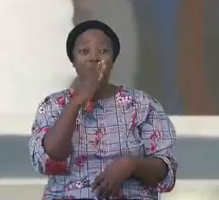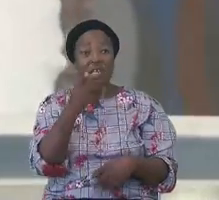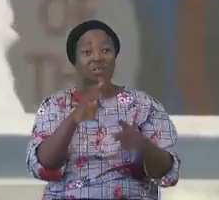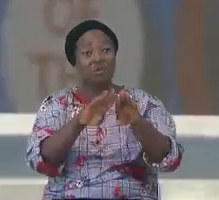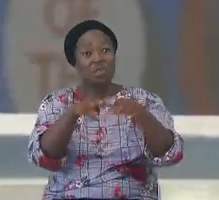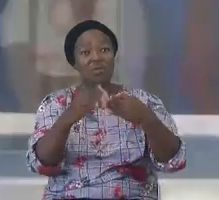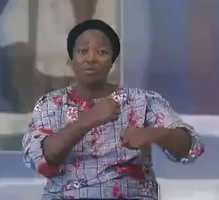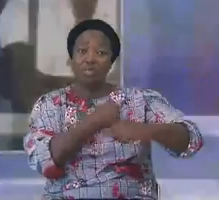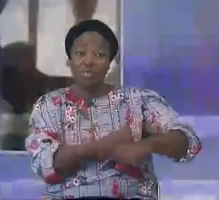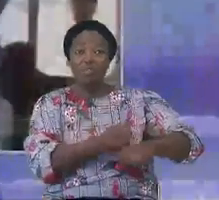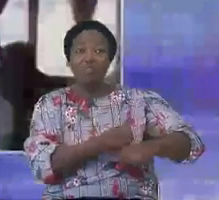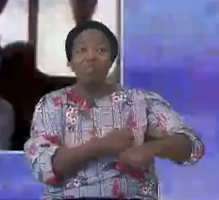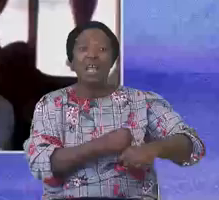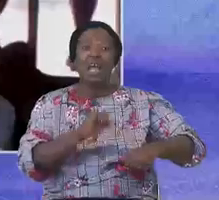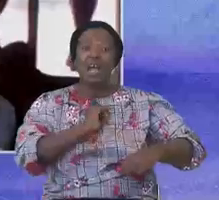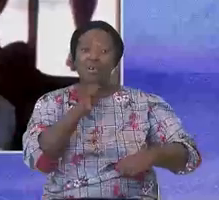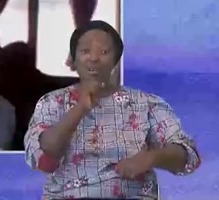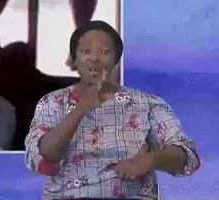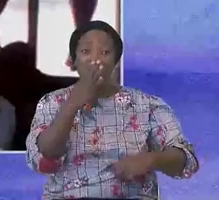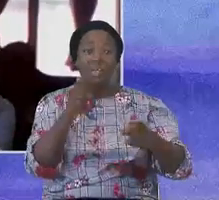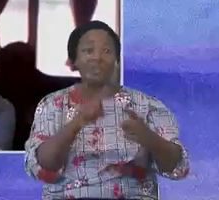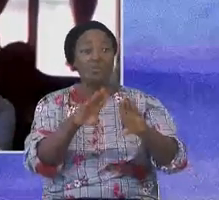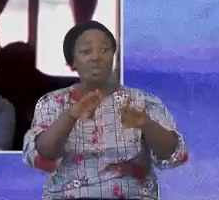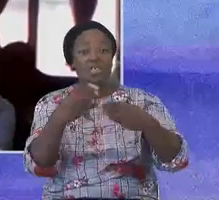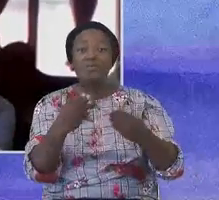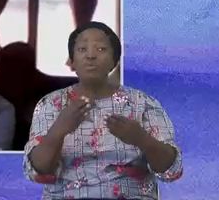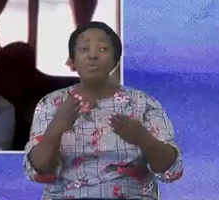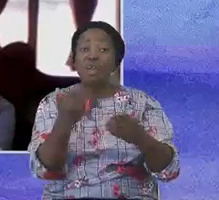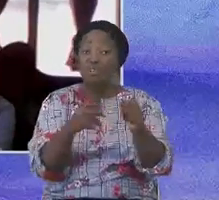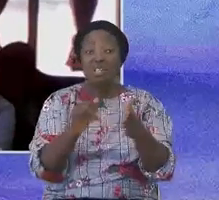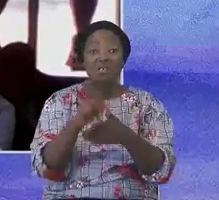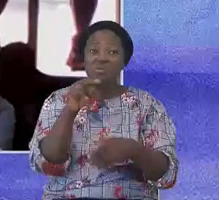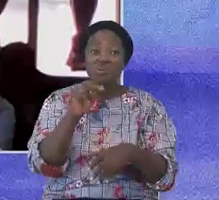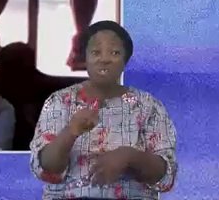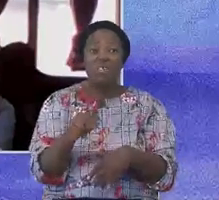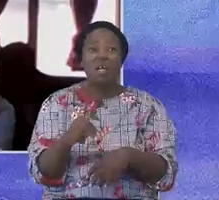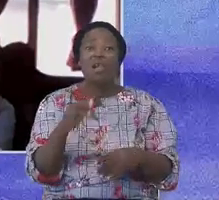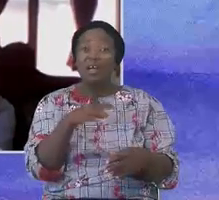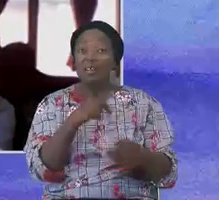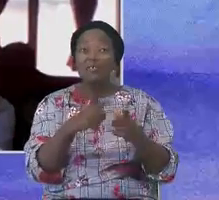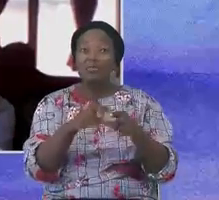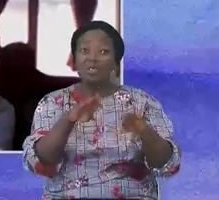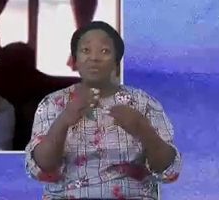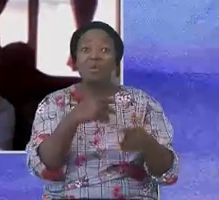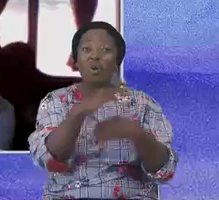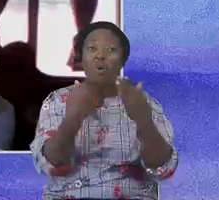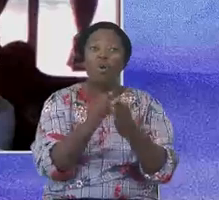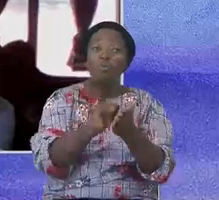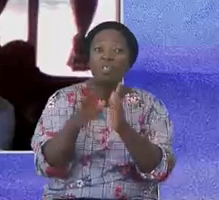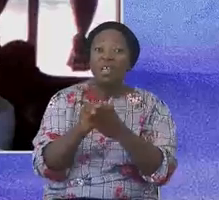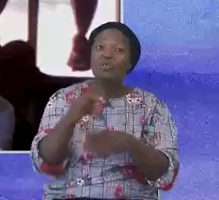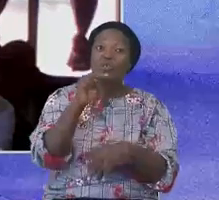vais. Je ne serai plus là pour te donner la protection, te donner la sécurité, ou pour te donner